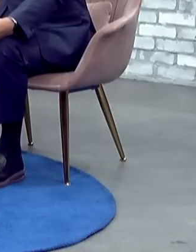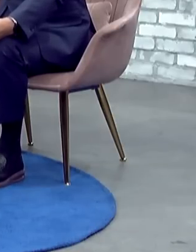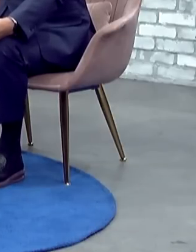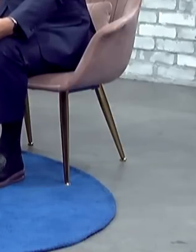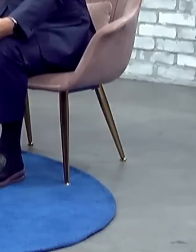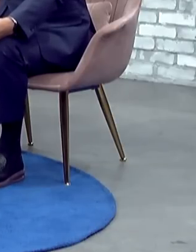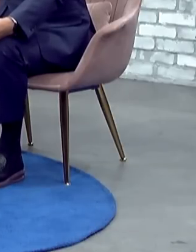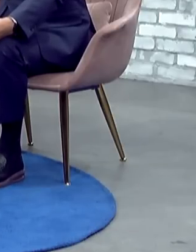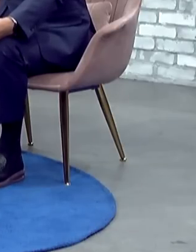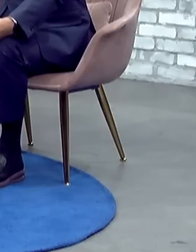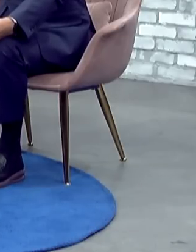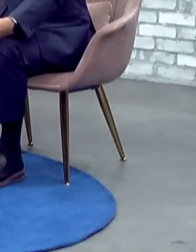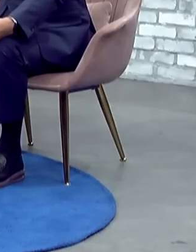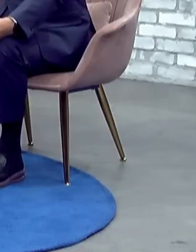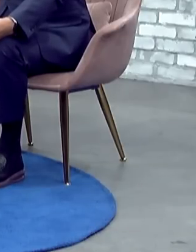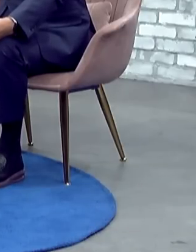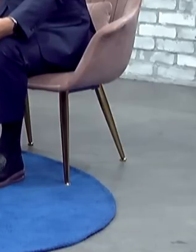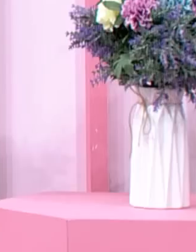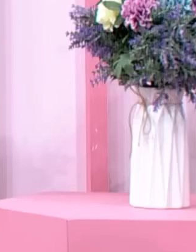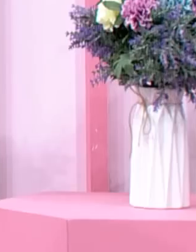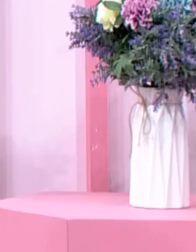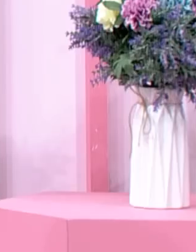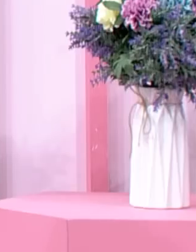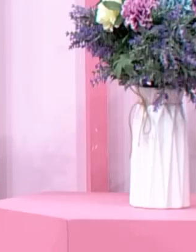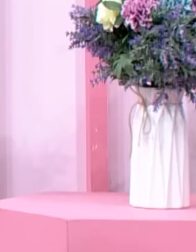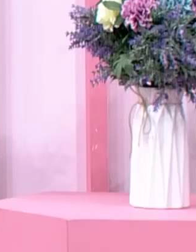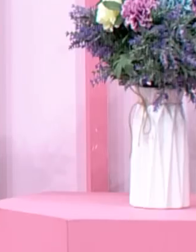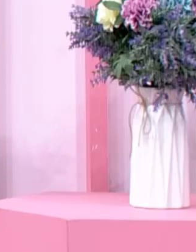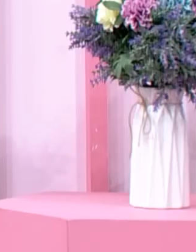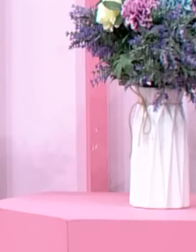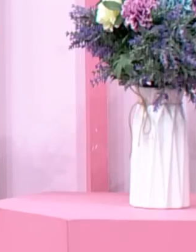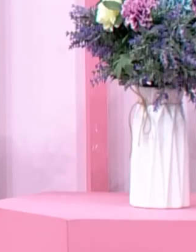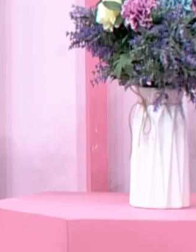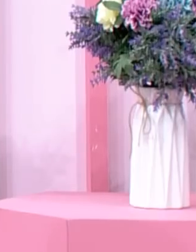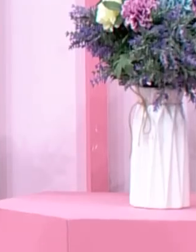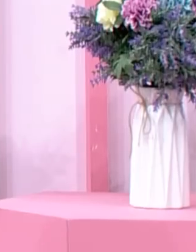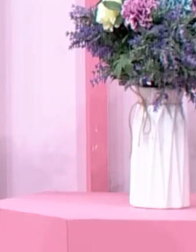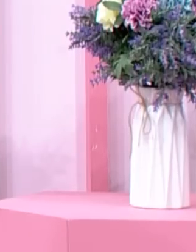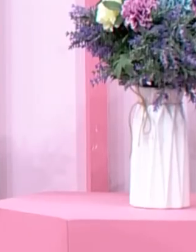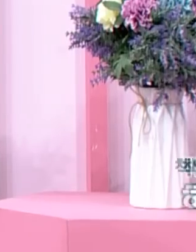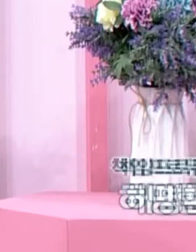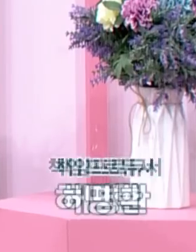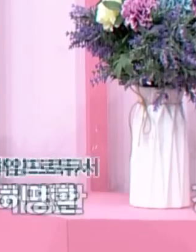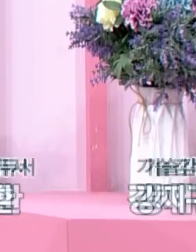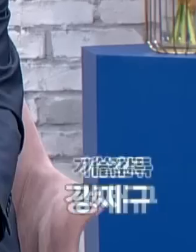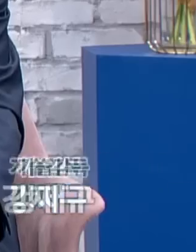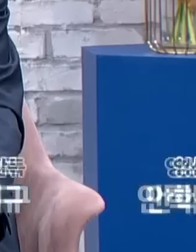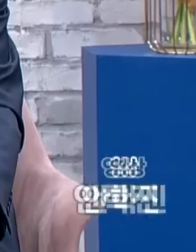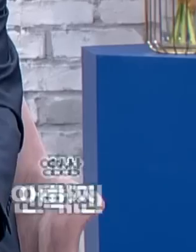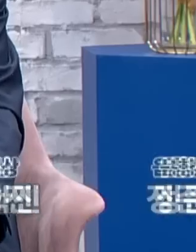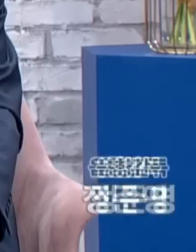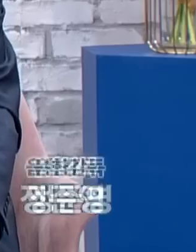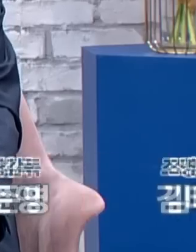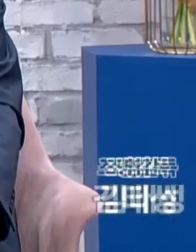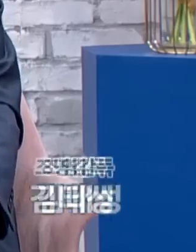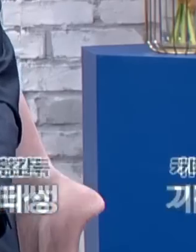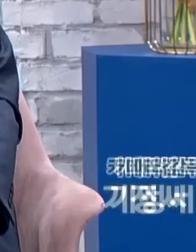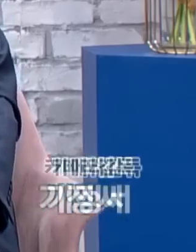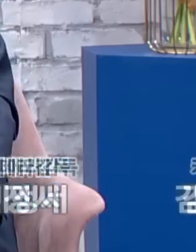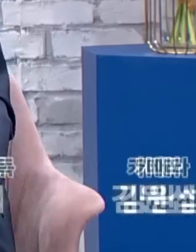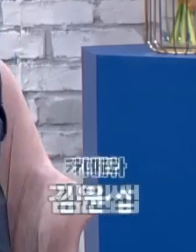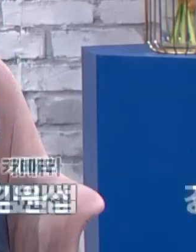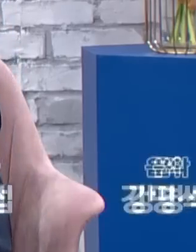되고 하니까. 네, 네. 네. 그래서 그 문제 기도하고 있습니다. 네, 네. 고맙습니다. 감사합니다. 아, 네. 네.